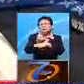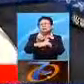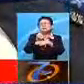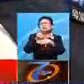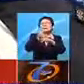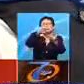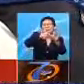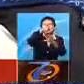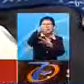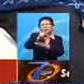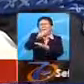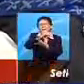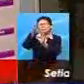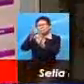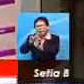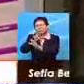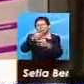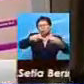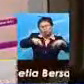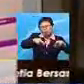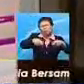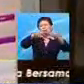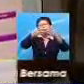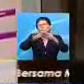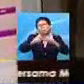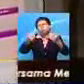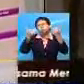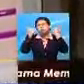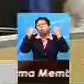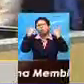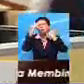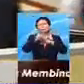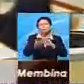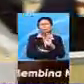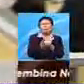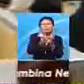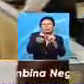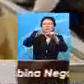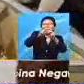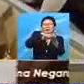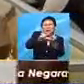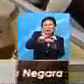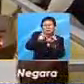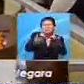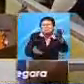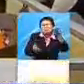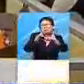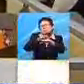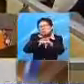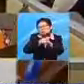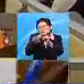or perb danor runcit hilangekerjaan malah kadar kenaikan gaji jug dijangka lebih